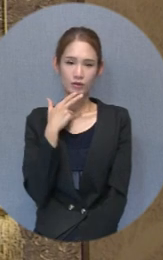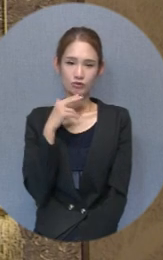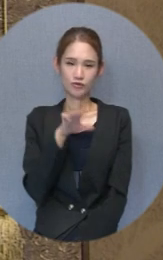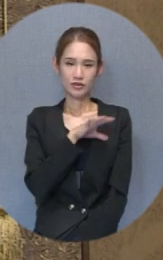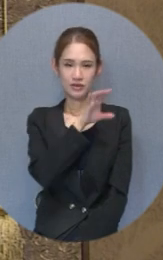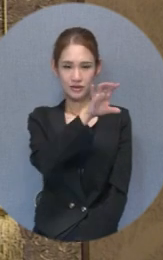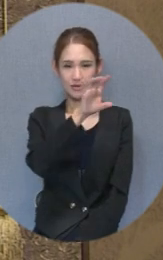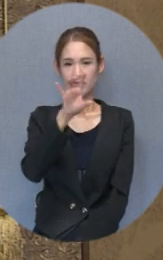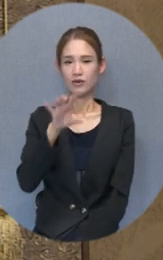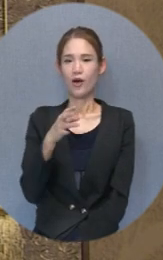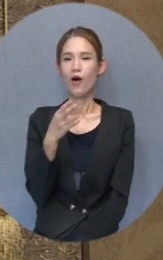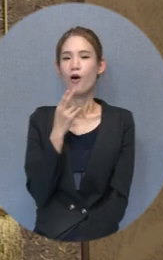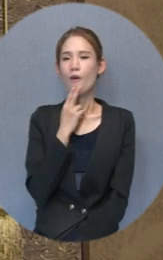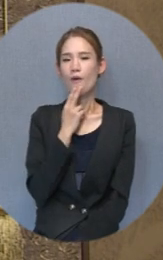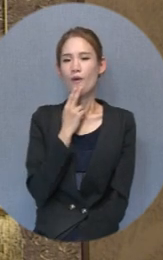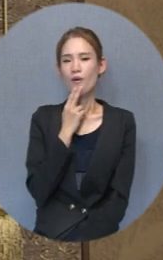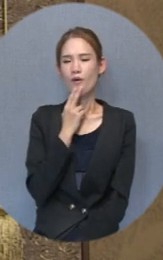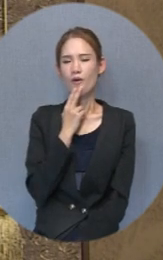있는 게 없고요. 그리고 이제